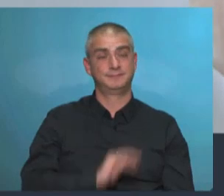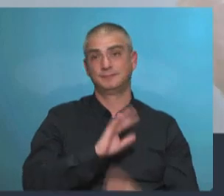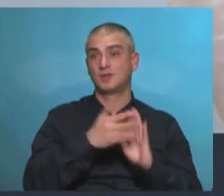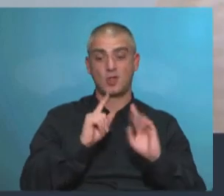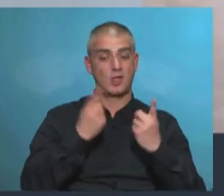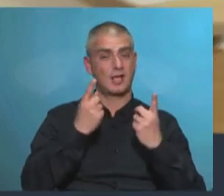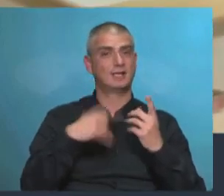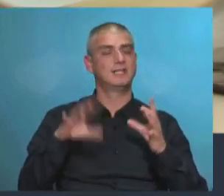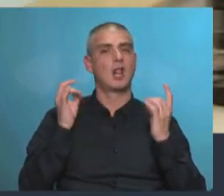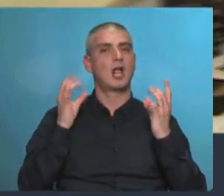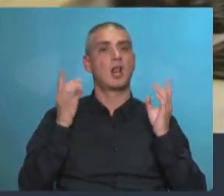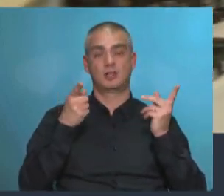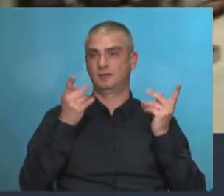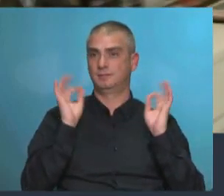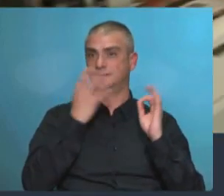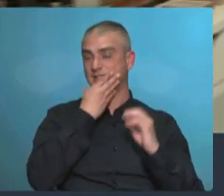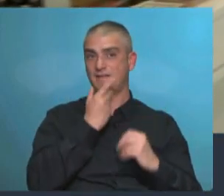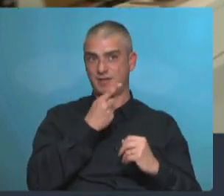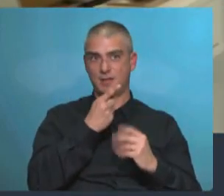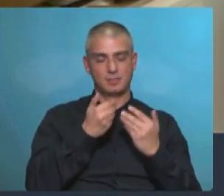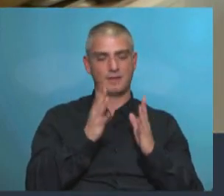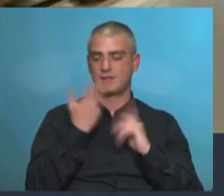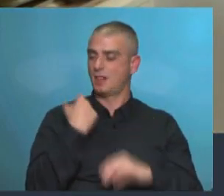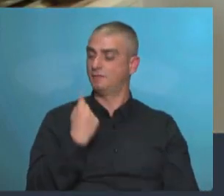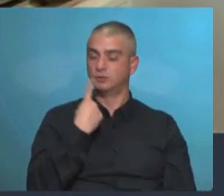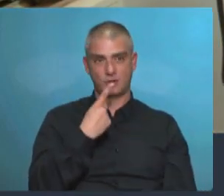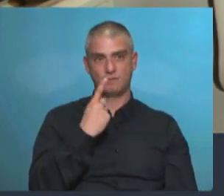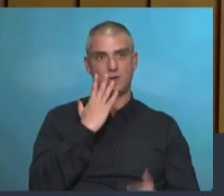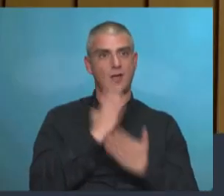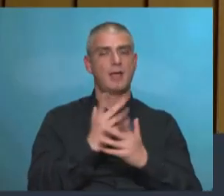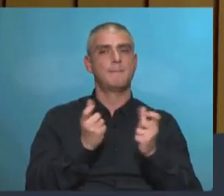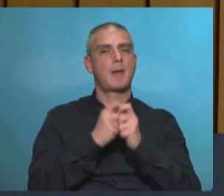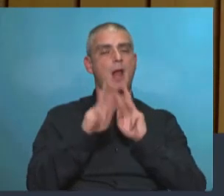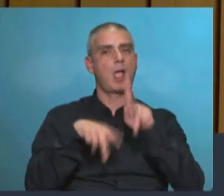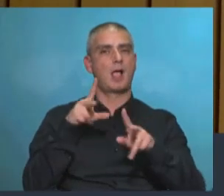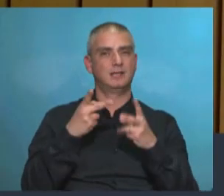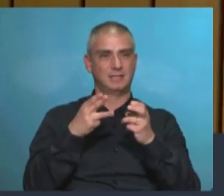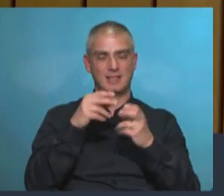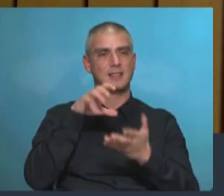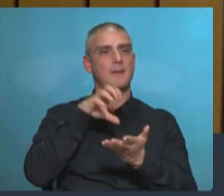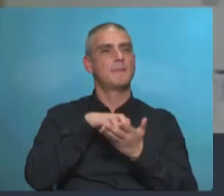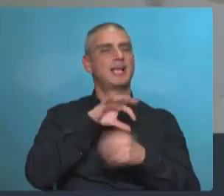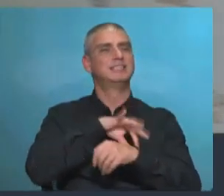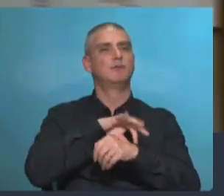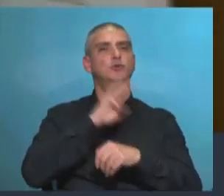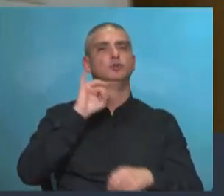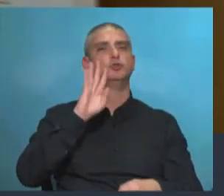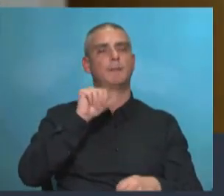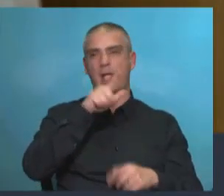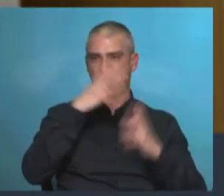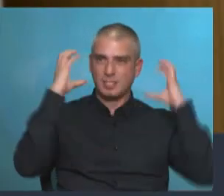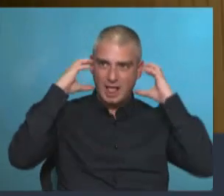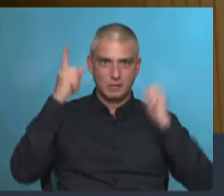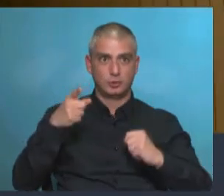בסלון היופי והטיפוח הייחודי הזה, שנפתח בשבוע שעבר בלב המחלקה האונקולוגית במרכז הרפואי שיבא. והמוצרים האלה